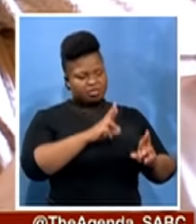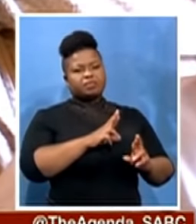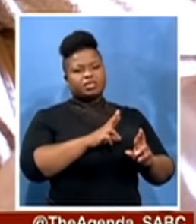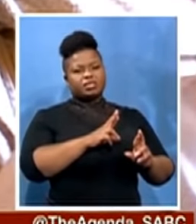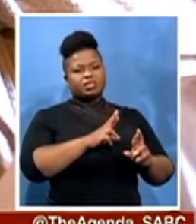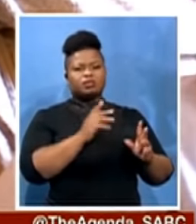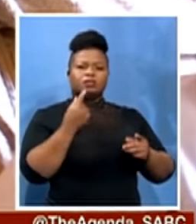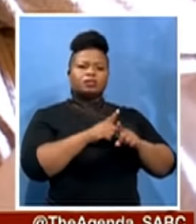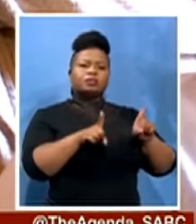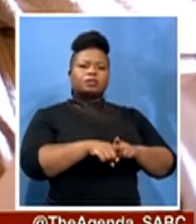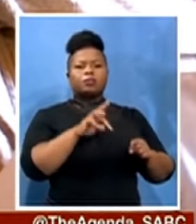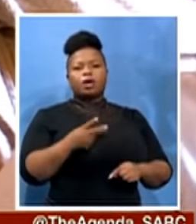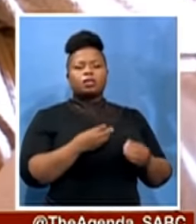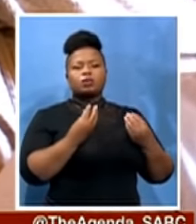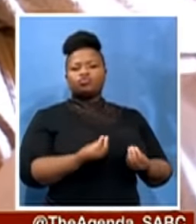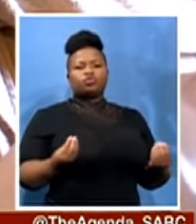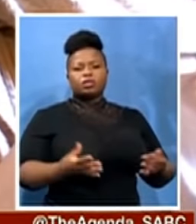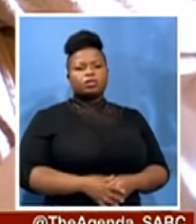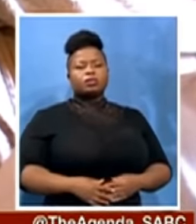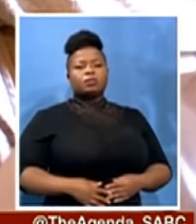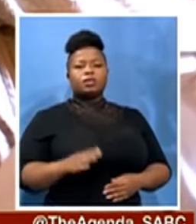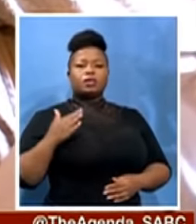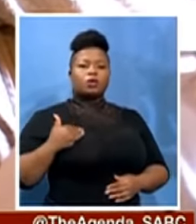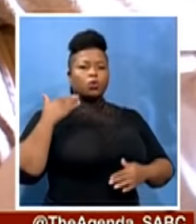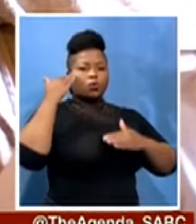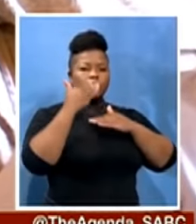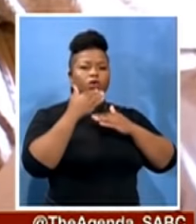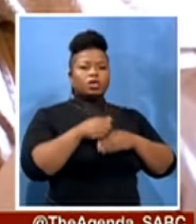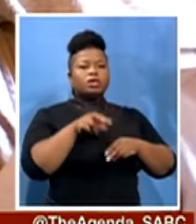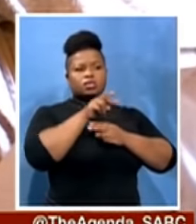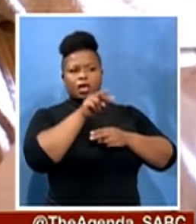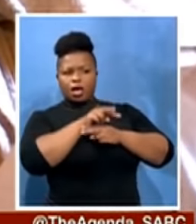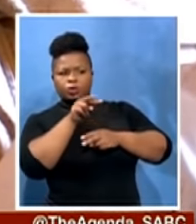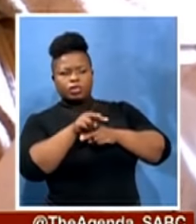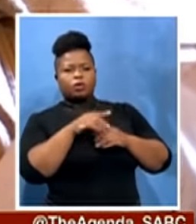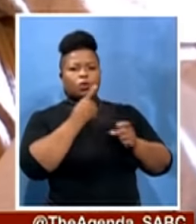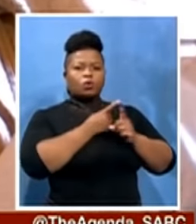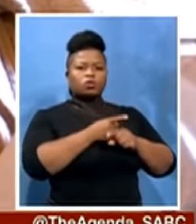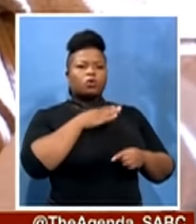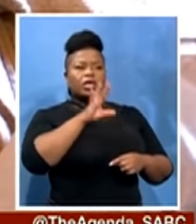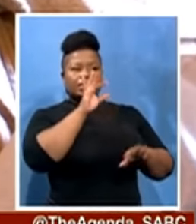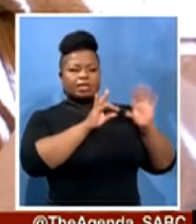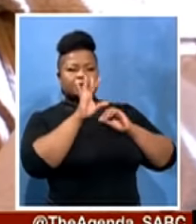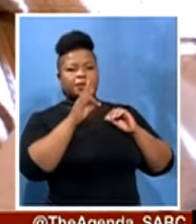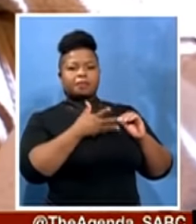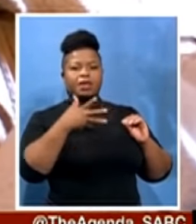size sifike kwi scouting la khona esasifakwa khona uma wakhe